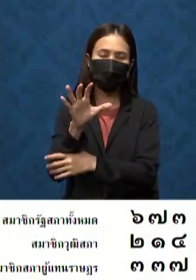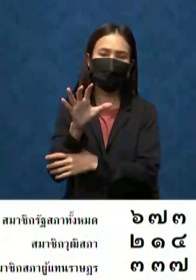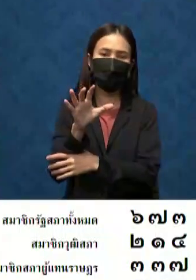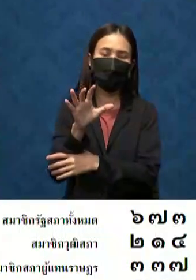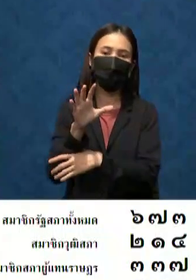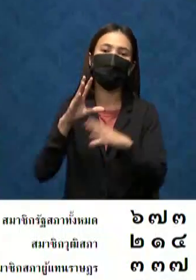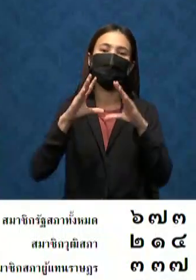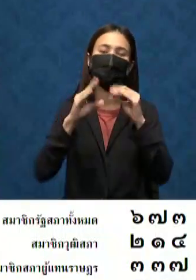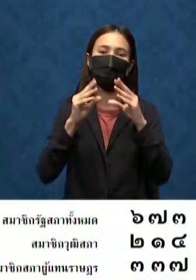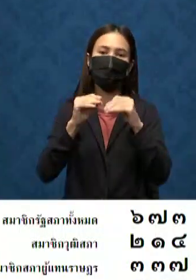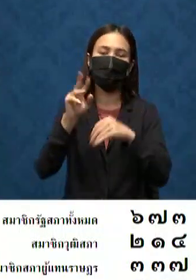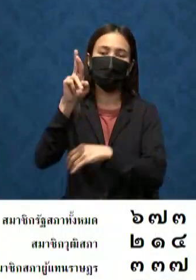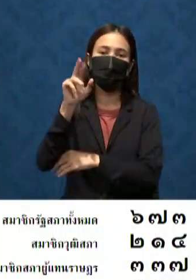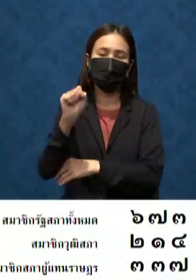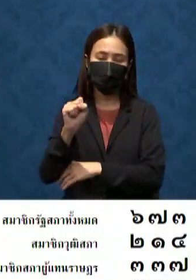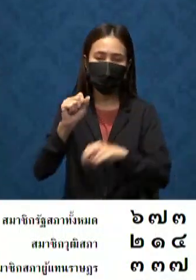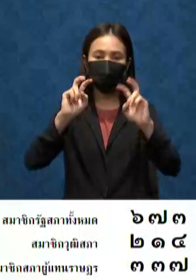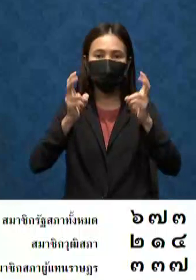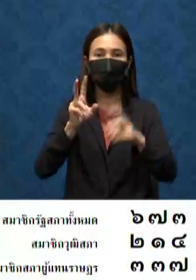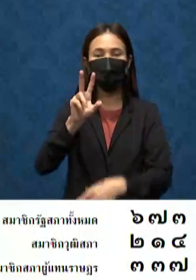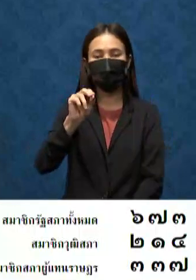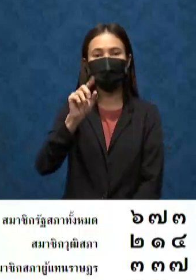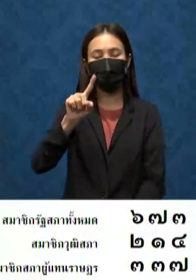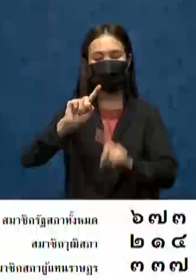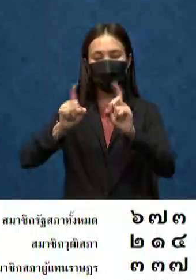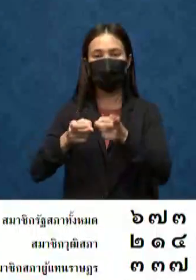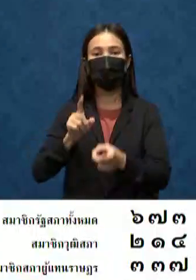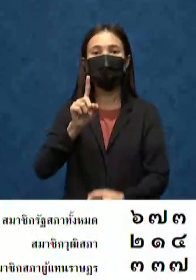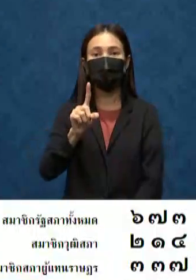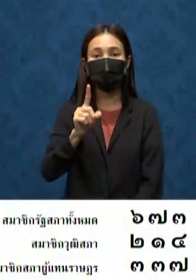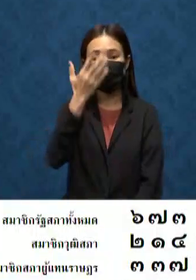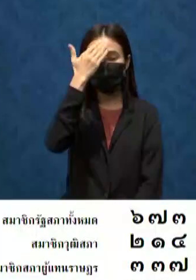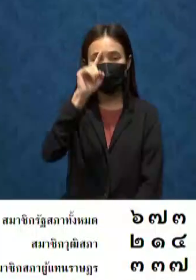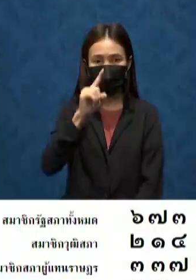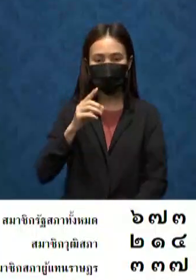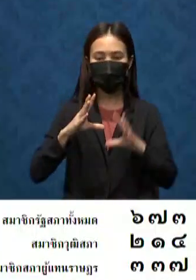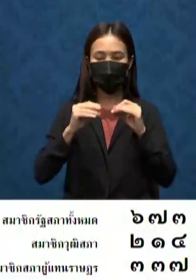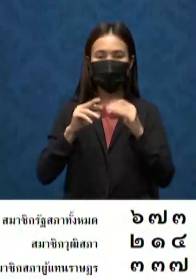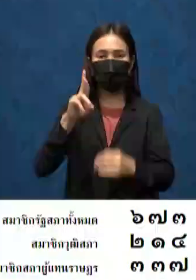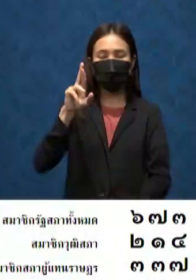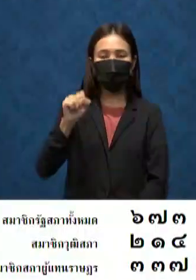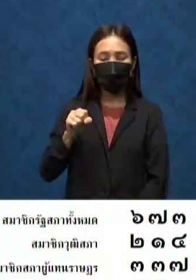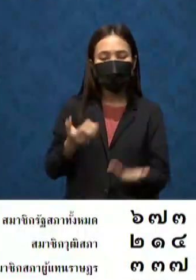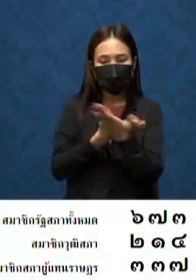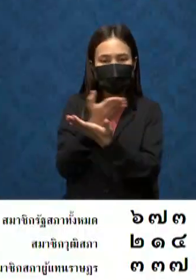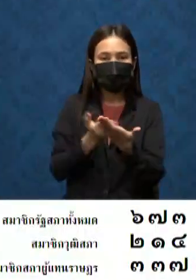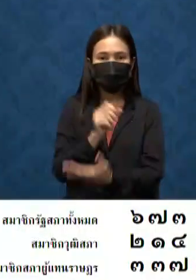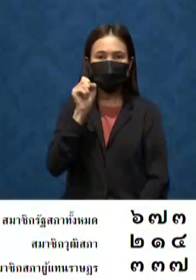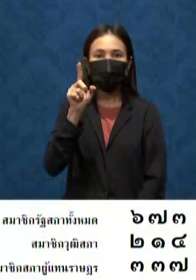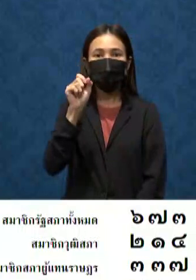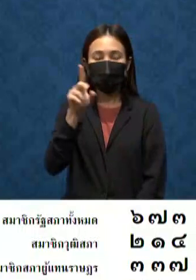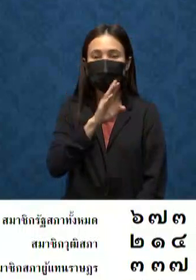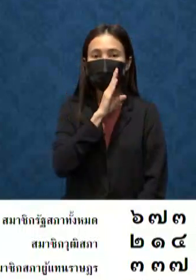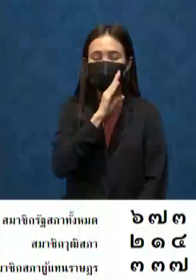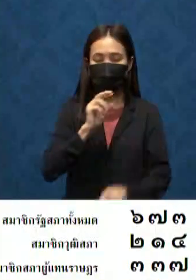รัฐสภาข้อ 32วงเล็บ 1เพื่อให้ที่ประชุมรัฐสภาพิจารณาเป็นเรื่องด่วนว่าการถอน